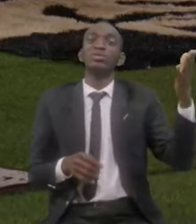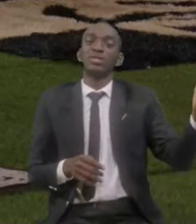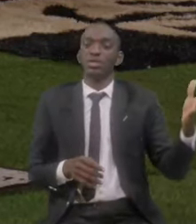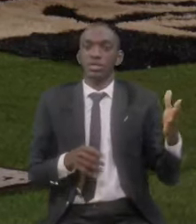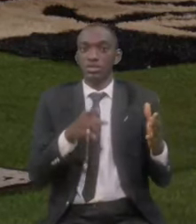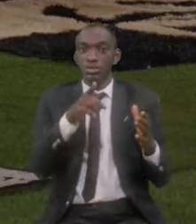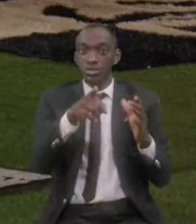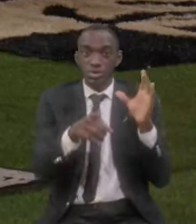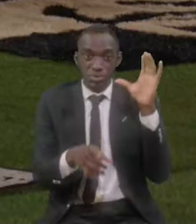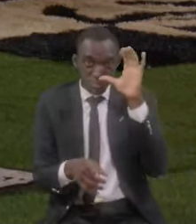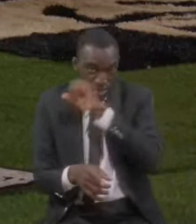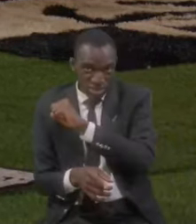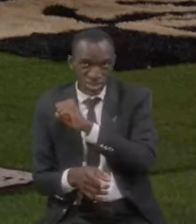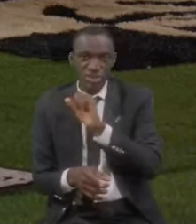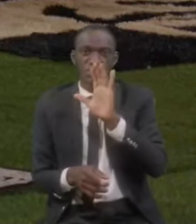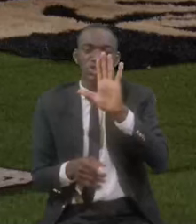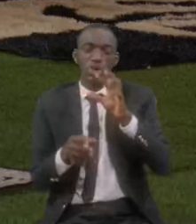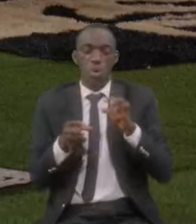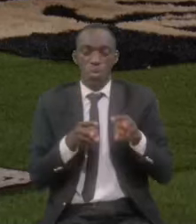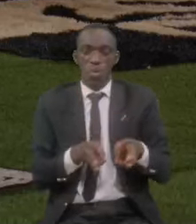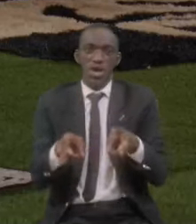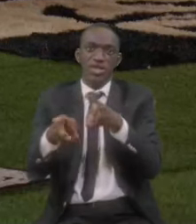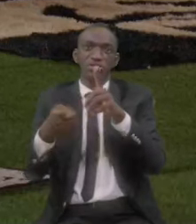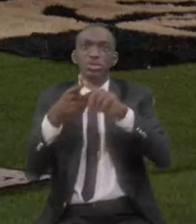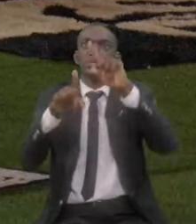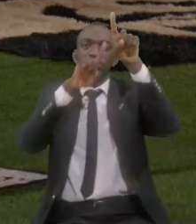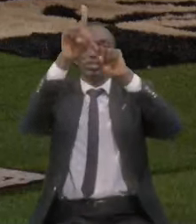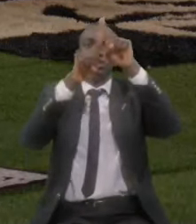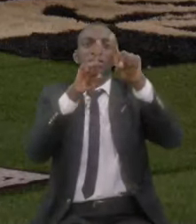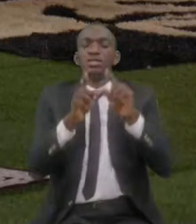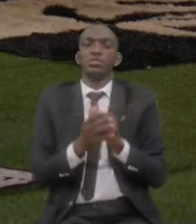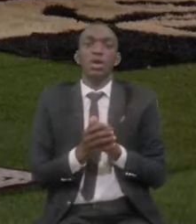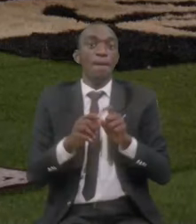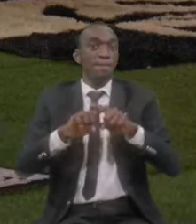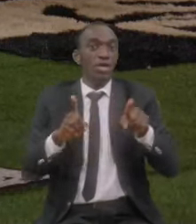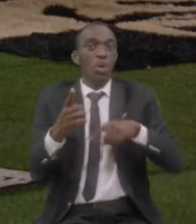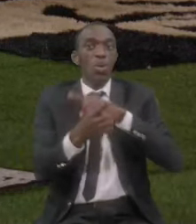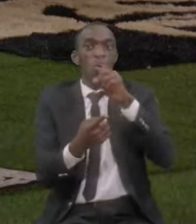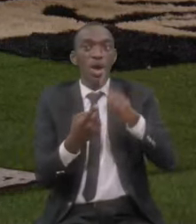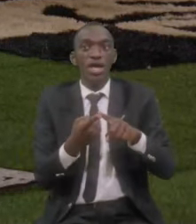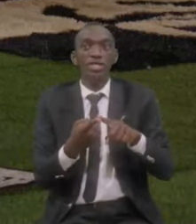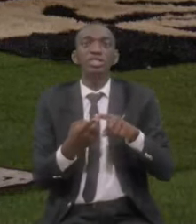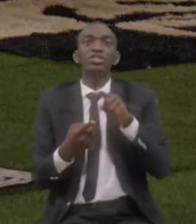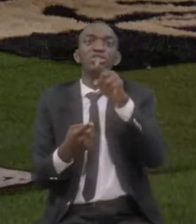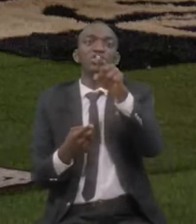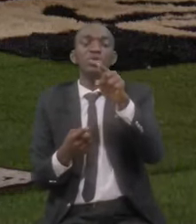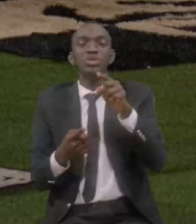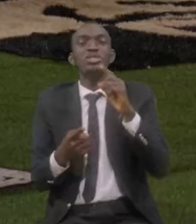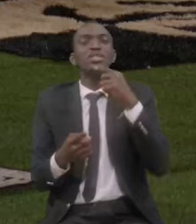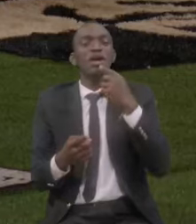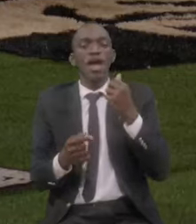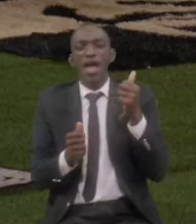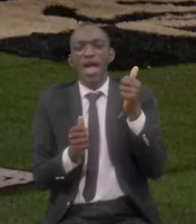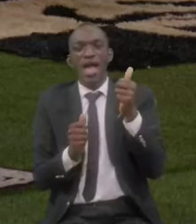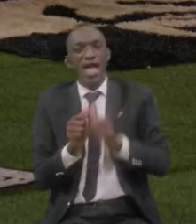Tu vas rater ton chemin vers la demeure des étoiles. On te dit partout, en tout